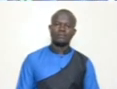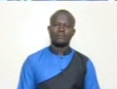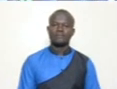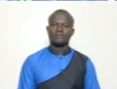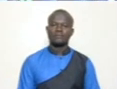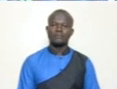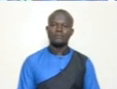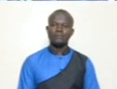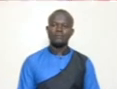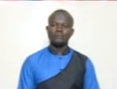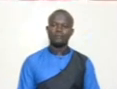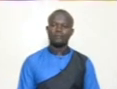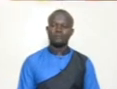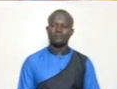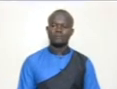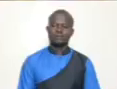zitandukanye